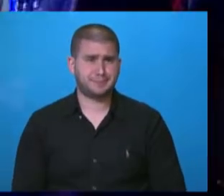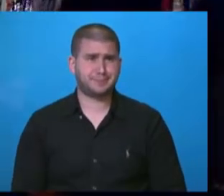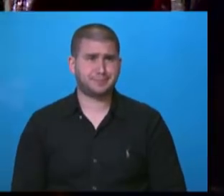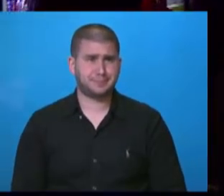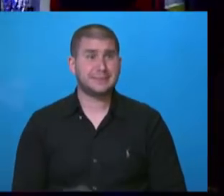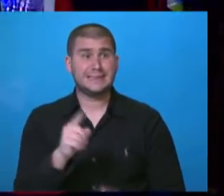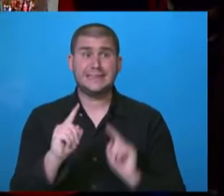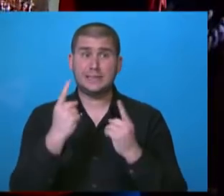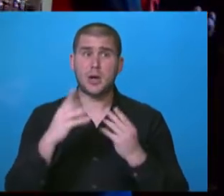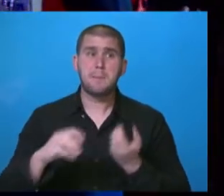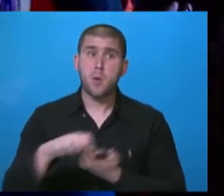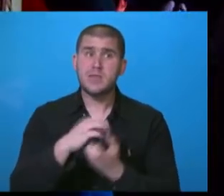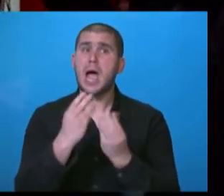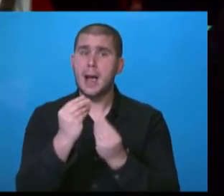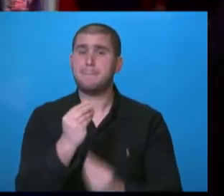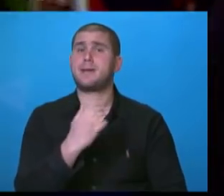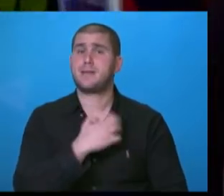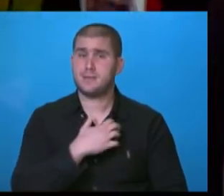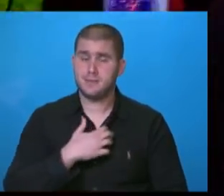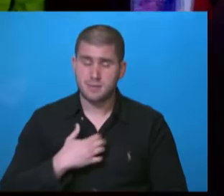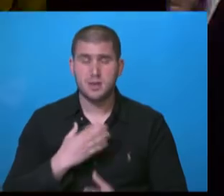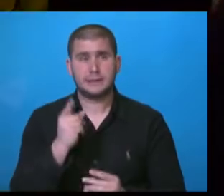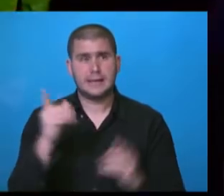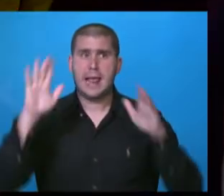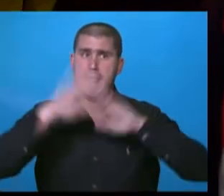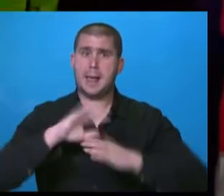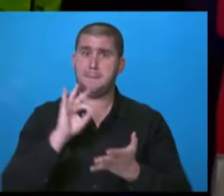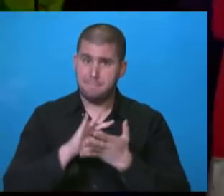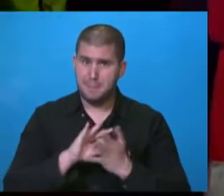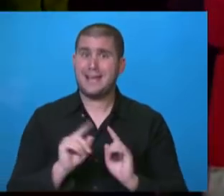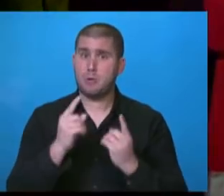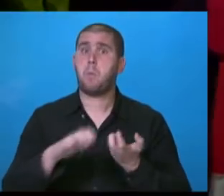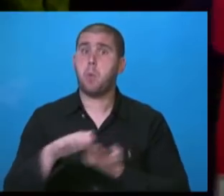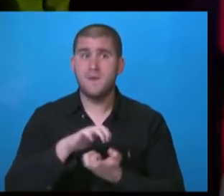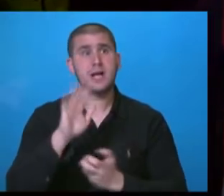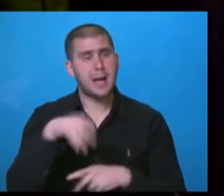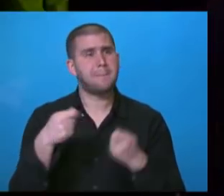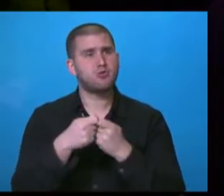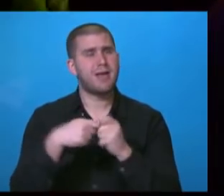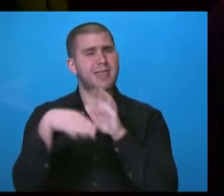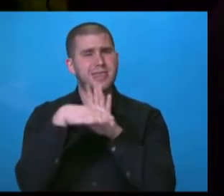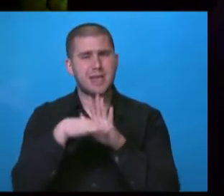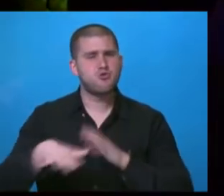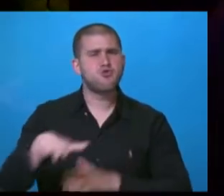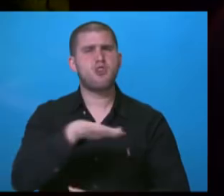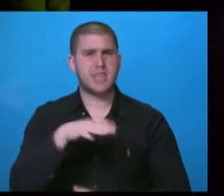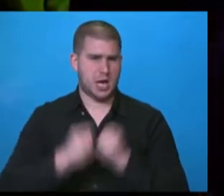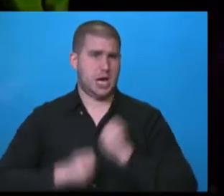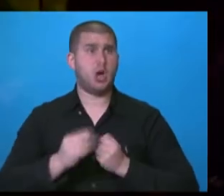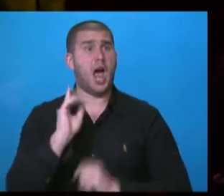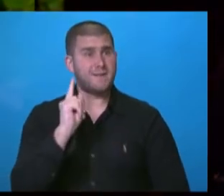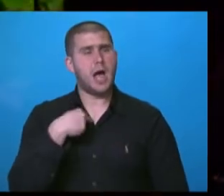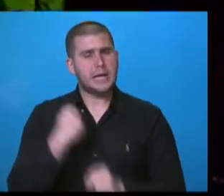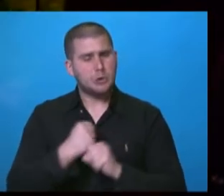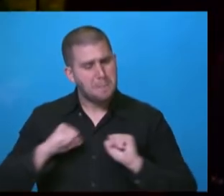אירוע מעורבות של הרבה נפגעים, זה לילה, אירוע מורכב, גם מבחינת תנאים טופוגרפיים קשה מאוד, אבל עשינו את